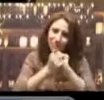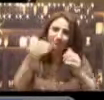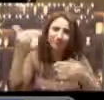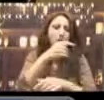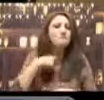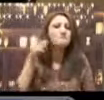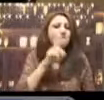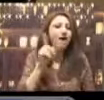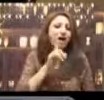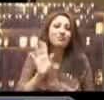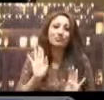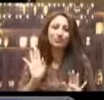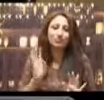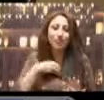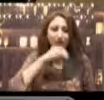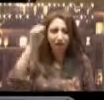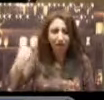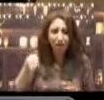لا